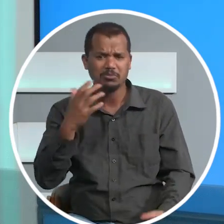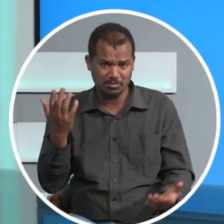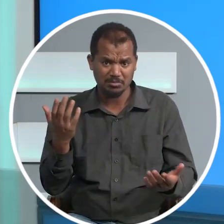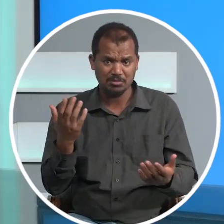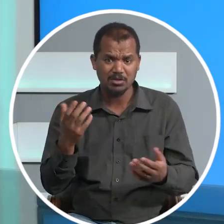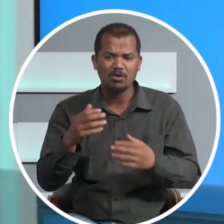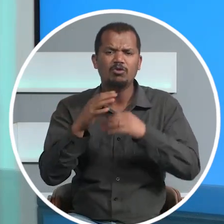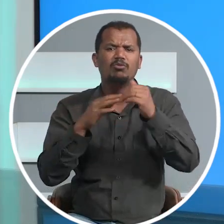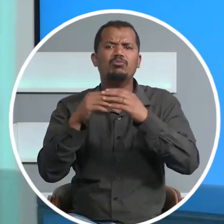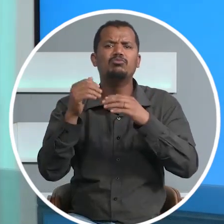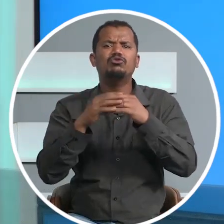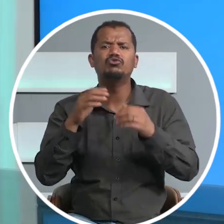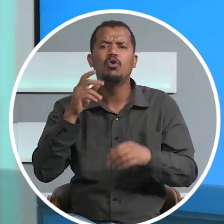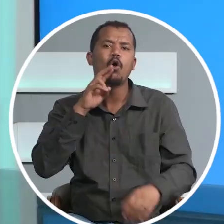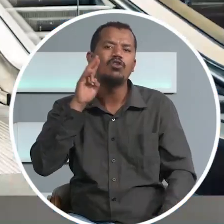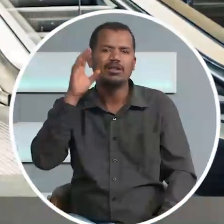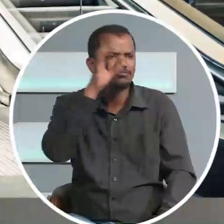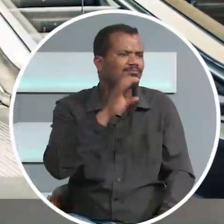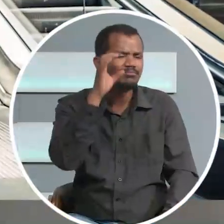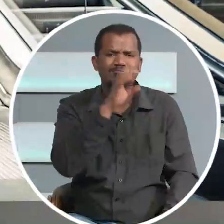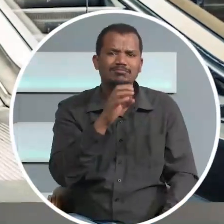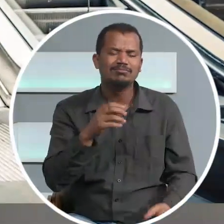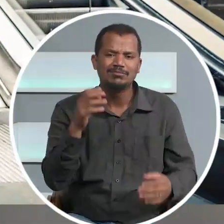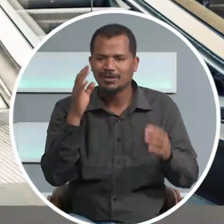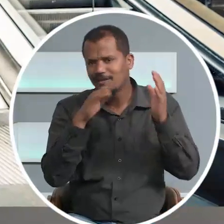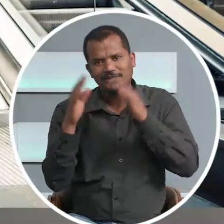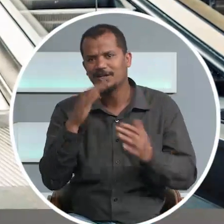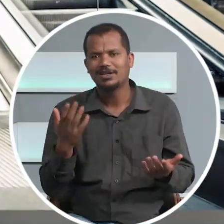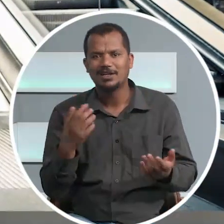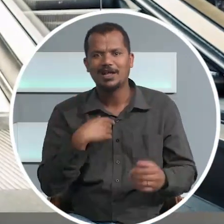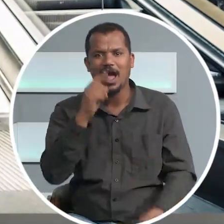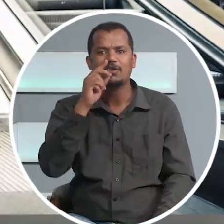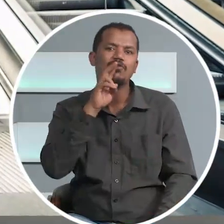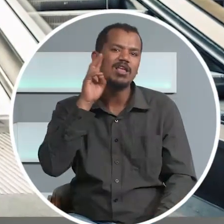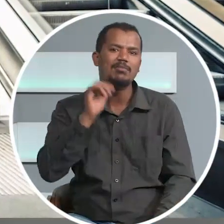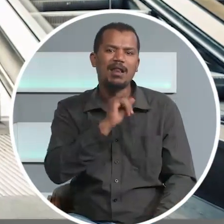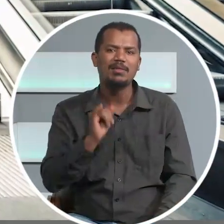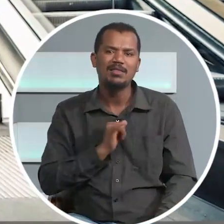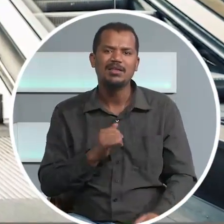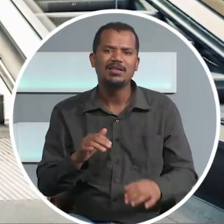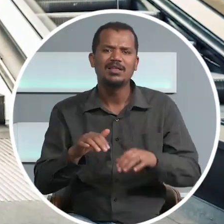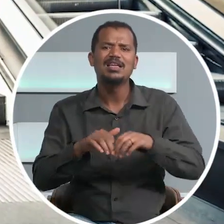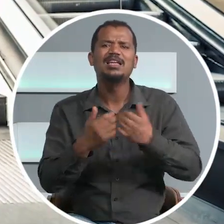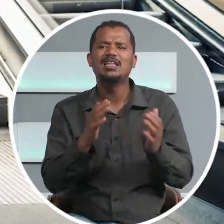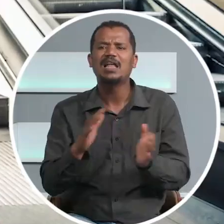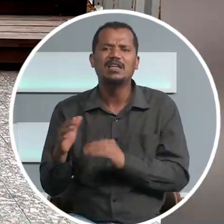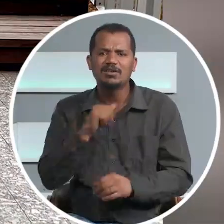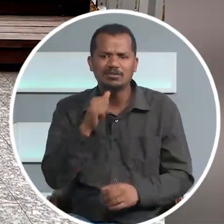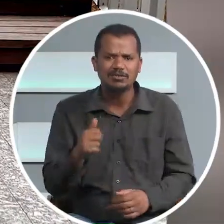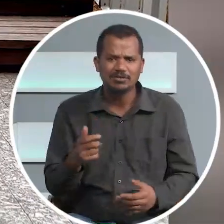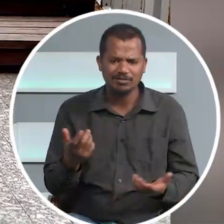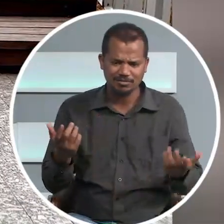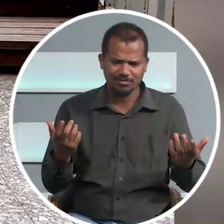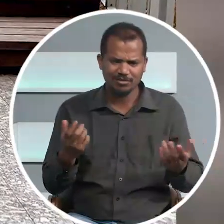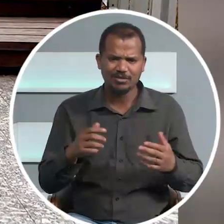የሚመጡት። አክሰሰብል የሆነ ሆቴል ለመፈለግ ተቸገርን። እኔ አስተውሳለሁ አንድ ሆቴል ባለቤት እንዴት አታዘጋጁም ስላቸው